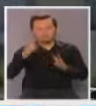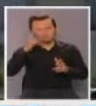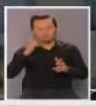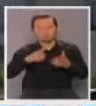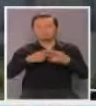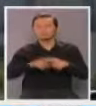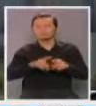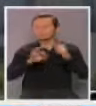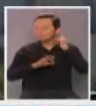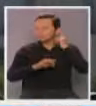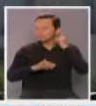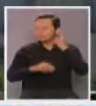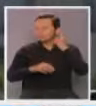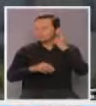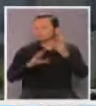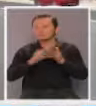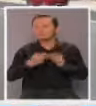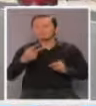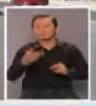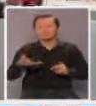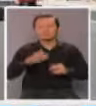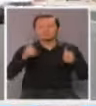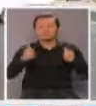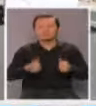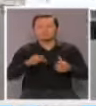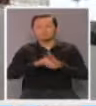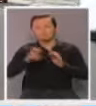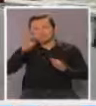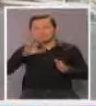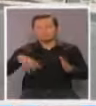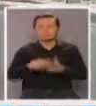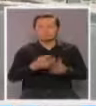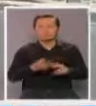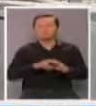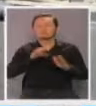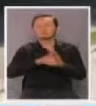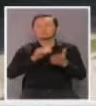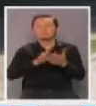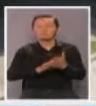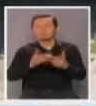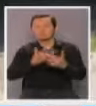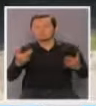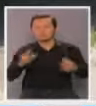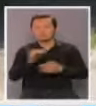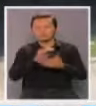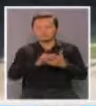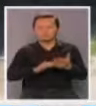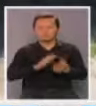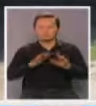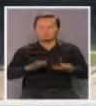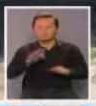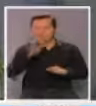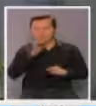интеллектуализации общественного транспорта было закуплено 20 таких табло из средств бюджета. В них была внедрена следующая информация – местное